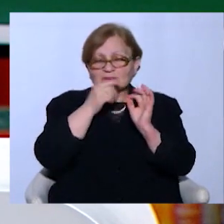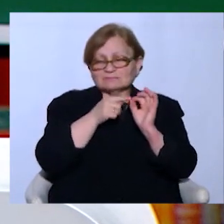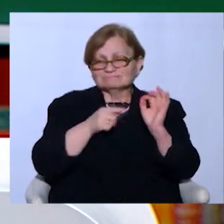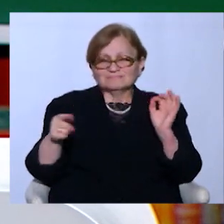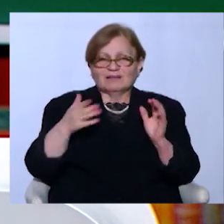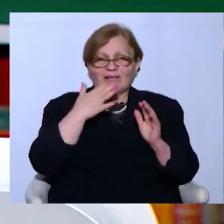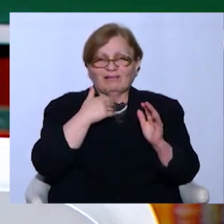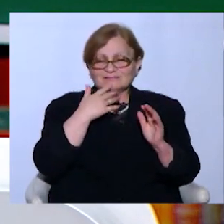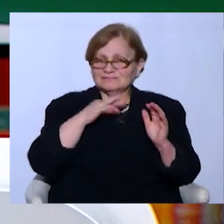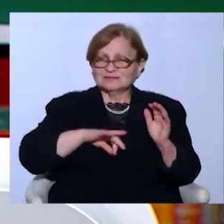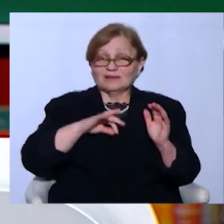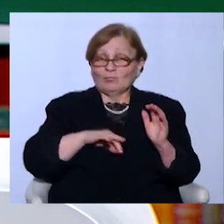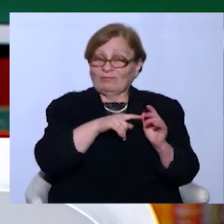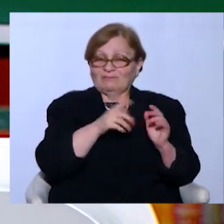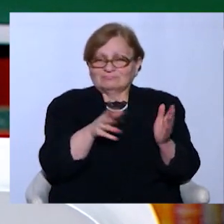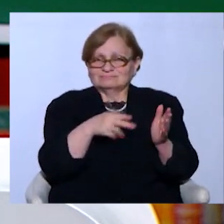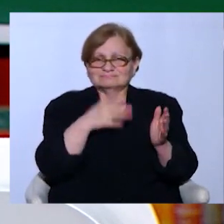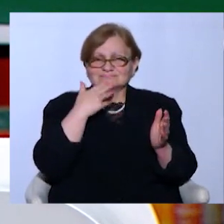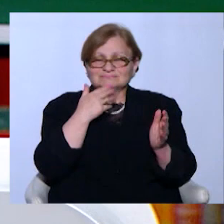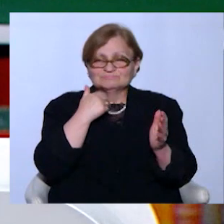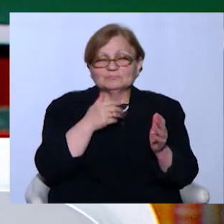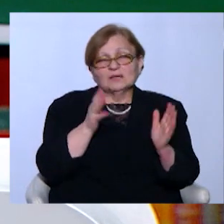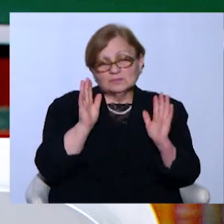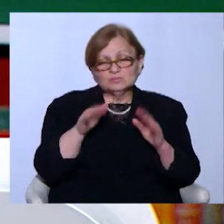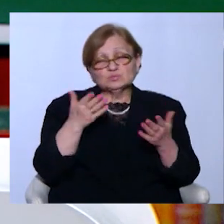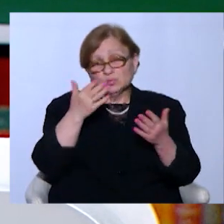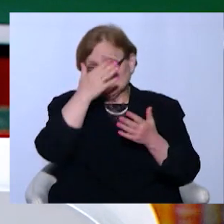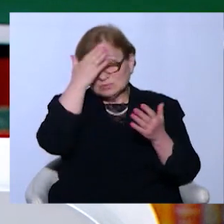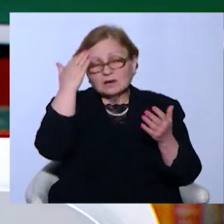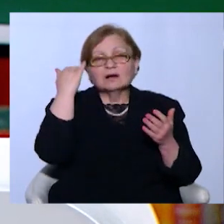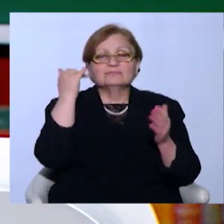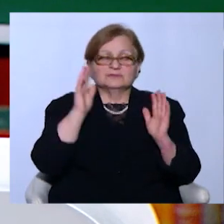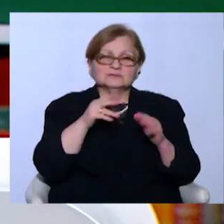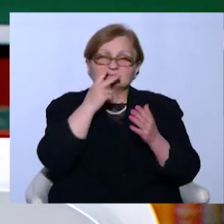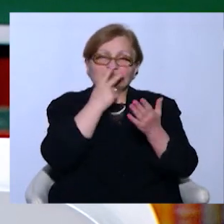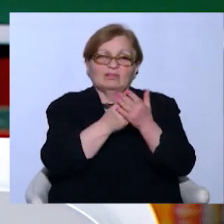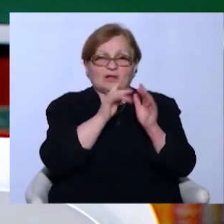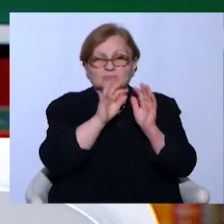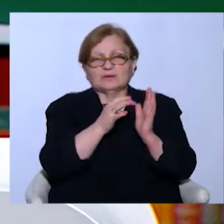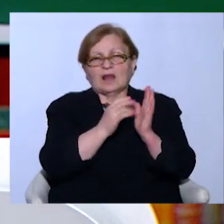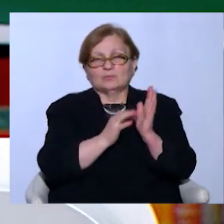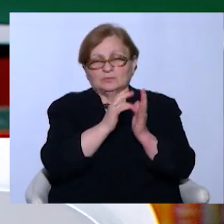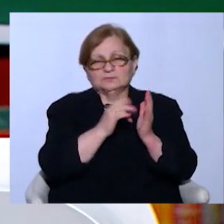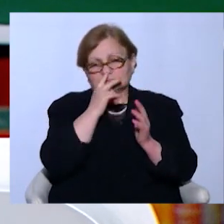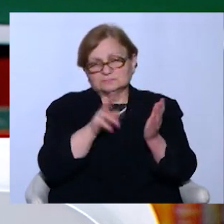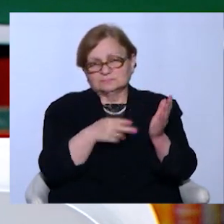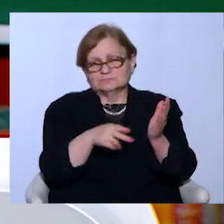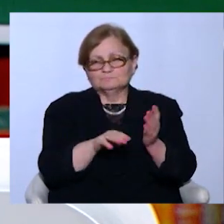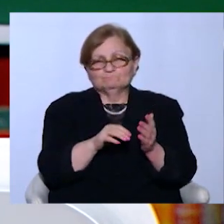კარგი იქნება და გამაგარგებათ. მოდით ახლა ყოველ შემთხვევაში კალკულატორი არსებობს, თუ არ გვახსოვს ადვილად ნახავთ, სავს ავიღოთ მე7 ხარისხში,